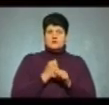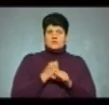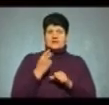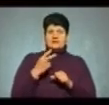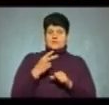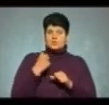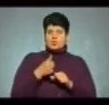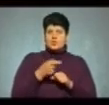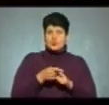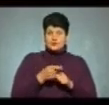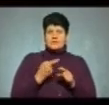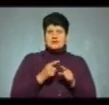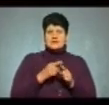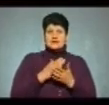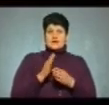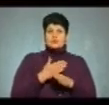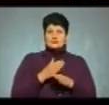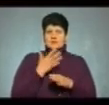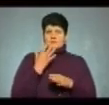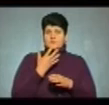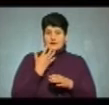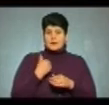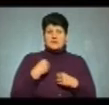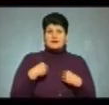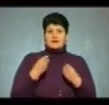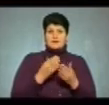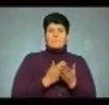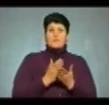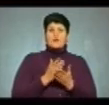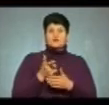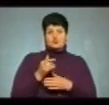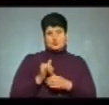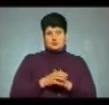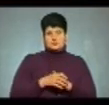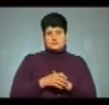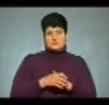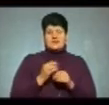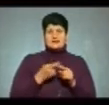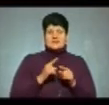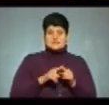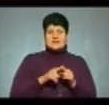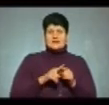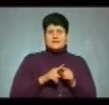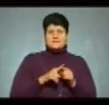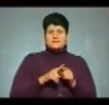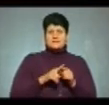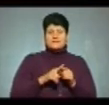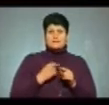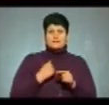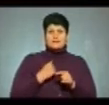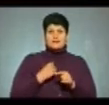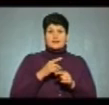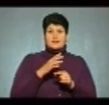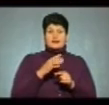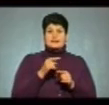2020 року, тому що це є розподіл теплової енергії, а ми надаємо послугу. Це розподіл, будемо так казати, не на той